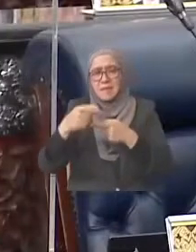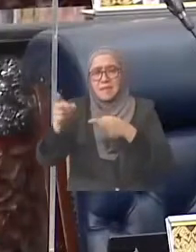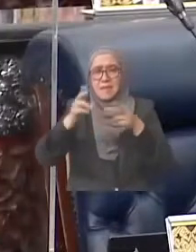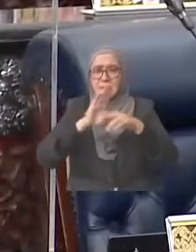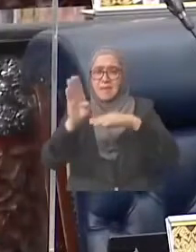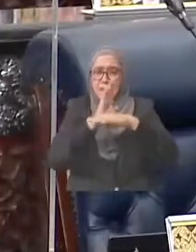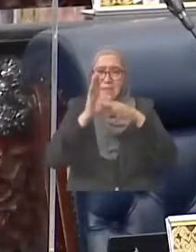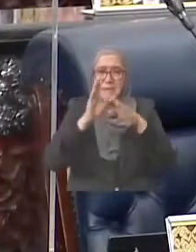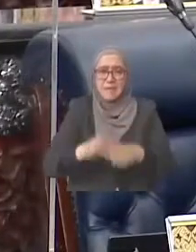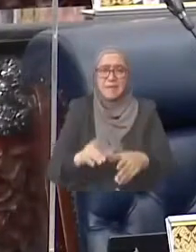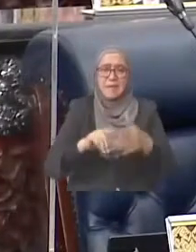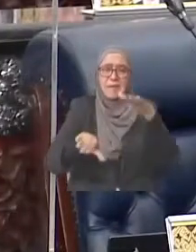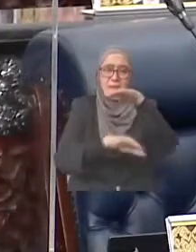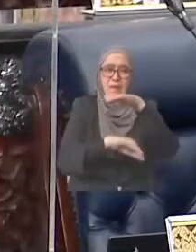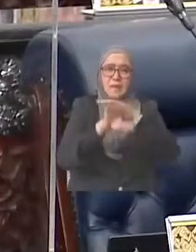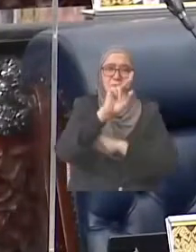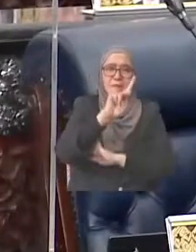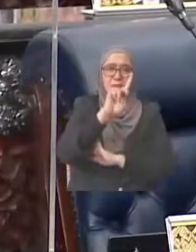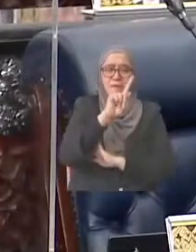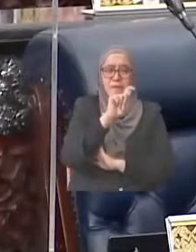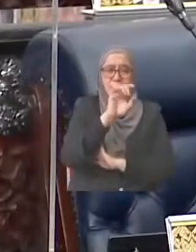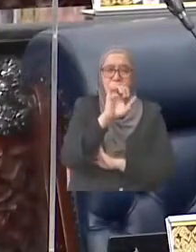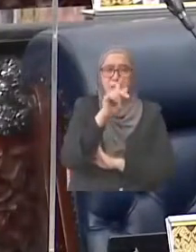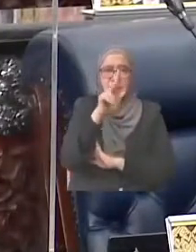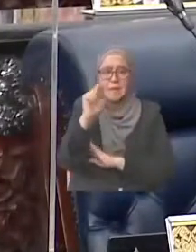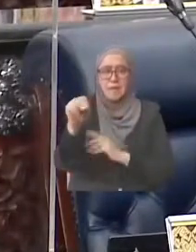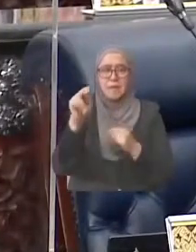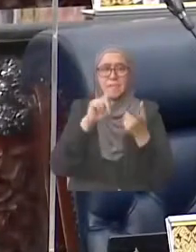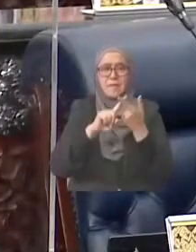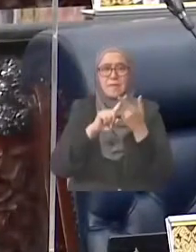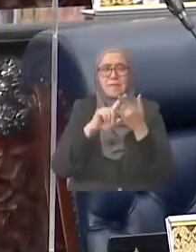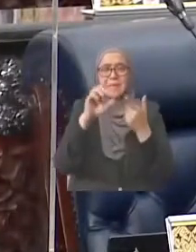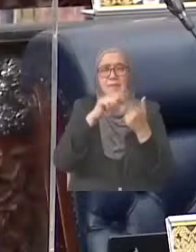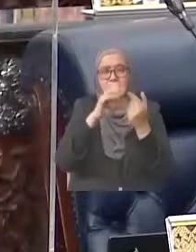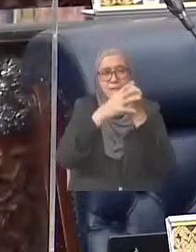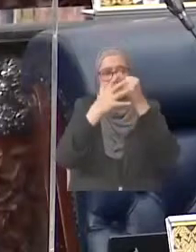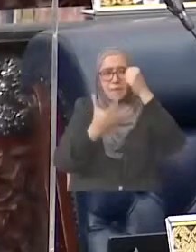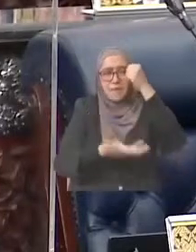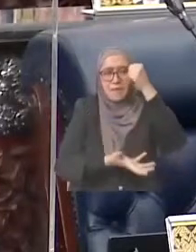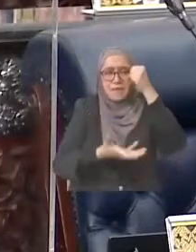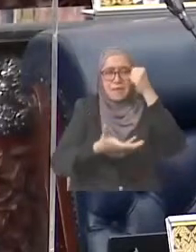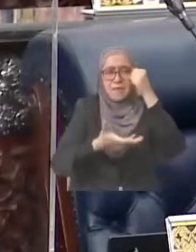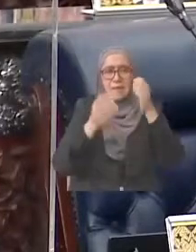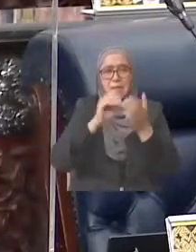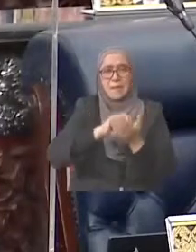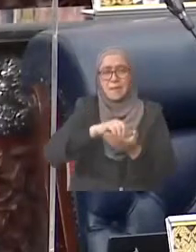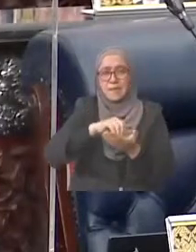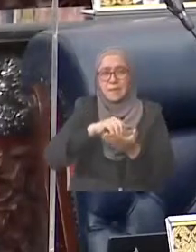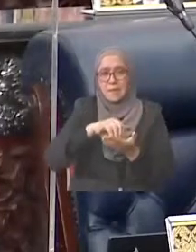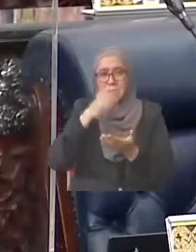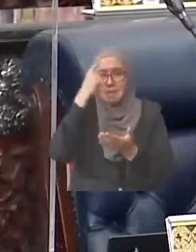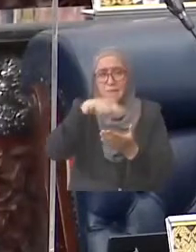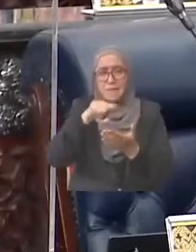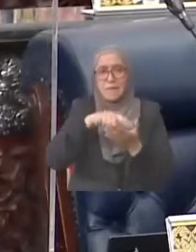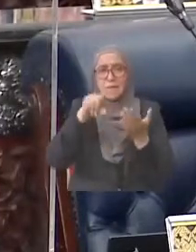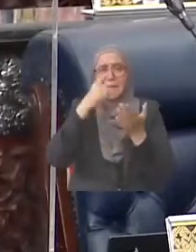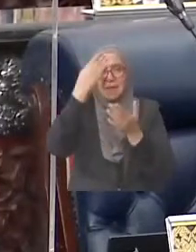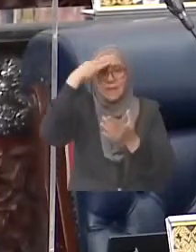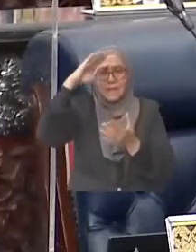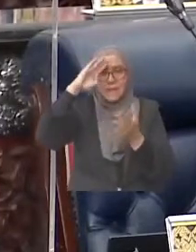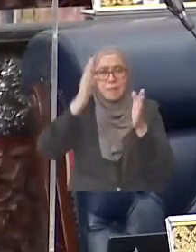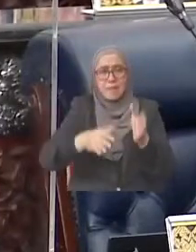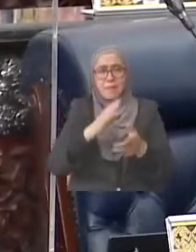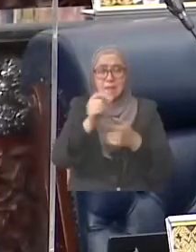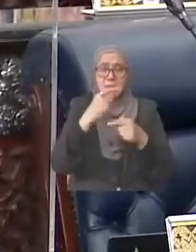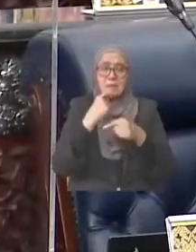Snowboard tokoh nasional dan dana kemakmuran Bumiputera sebagai Muslim meningkatkan pelibatan Serikat Angke dalam